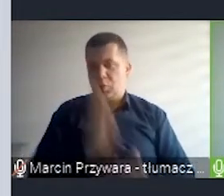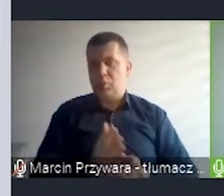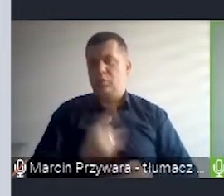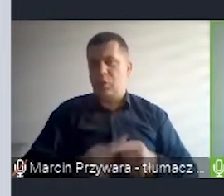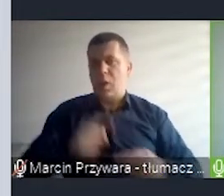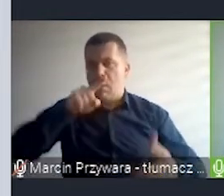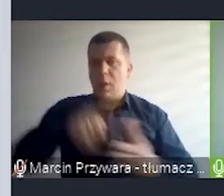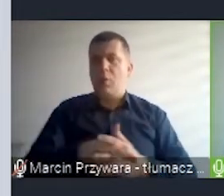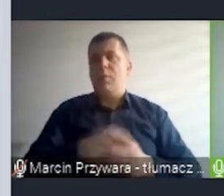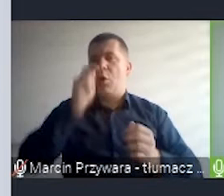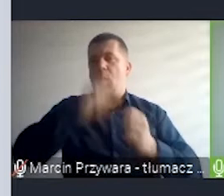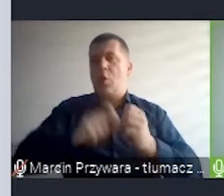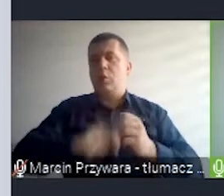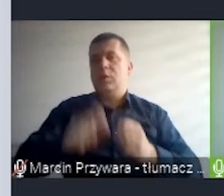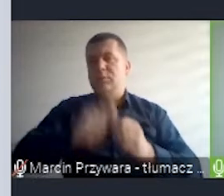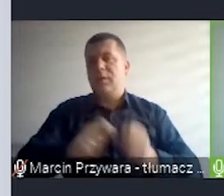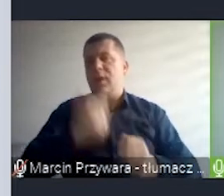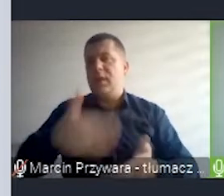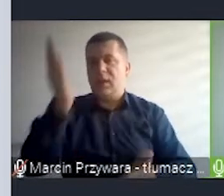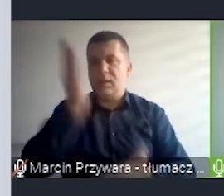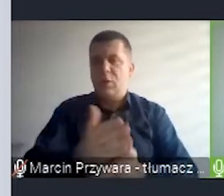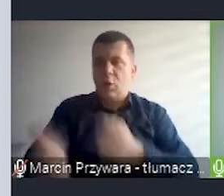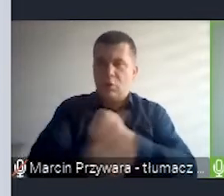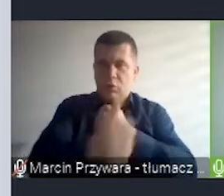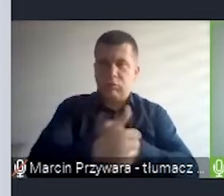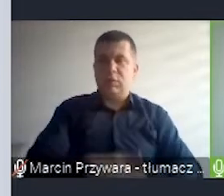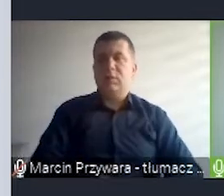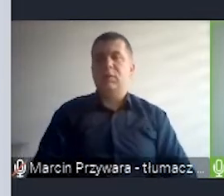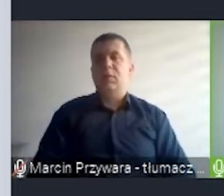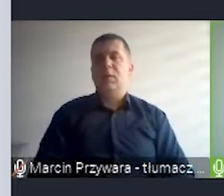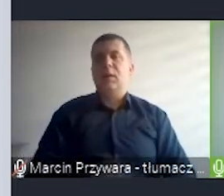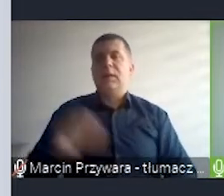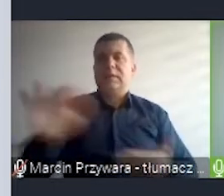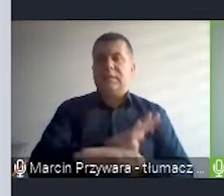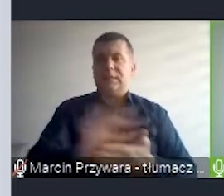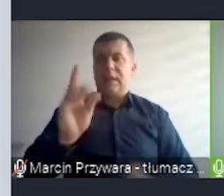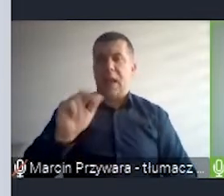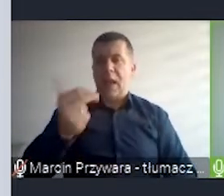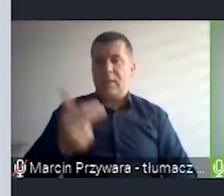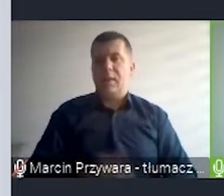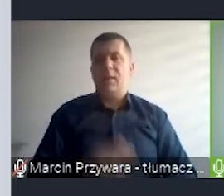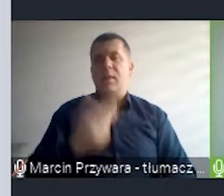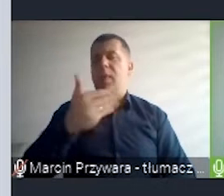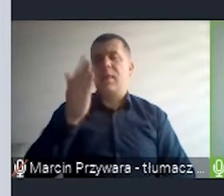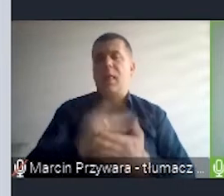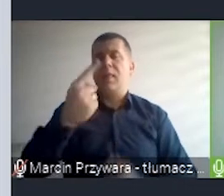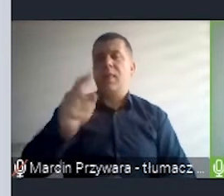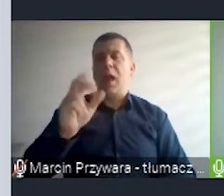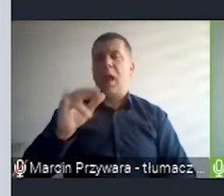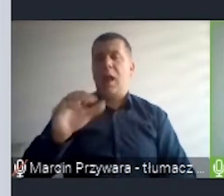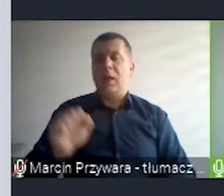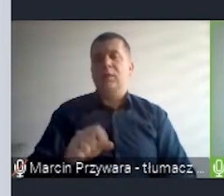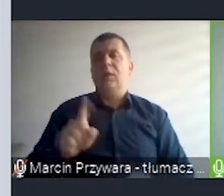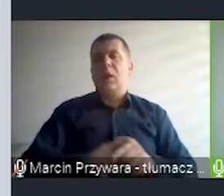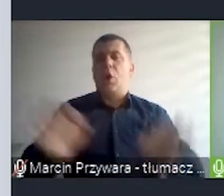pogłębioną kontrolą, sprawdza nie tylko dokumenty w wersji skanów, nie tylko deklaracje, ale